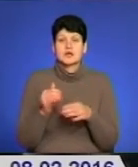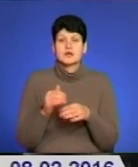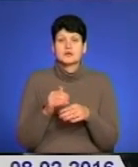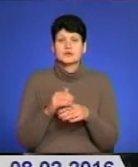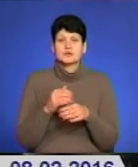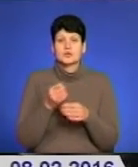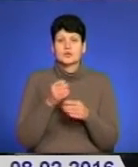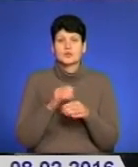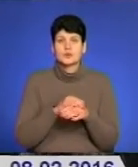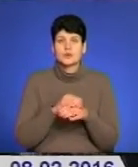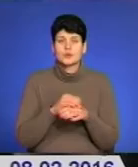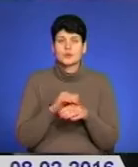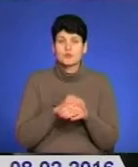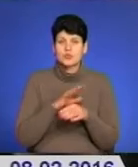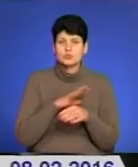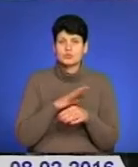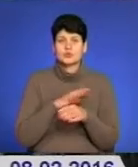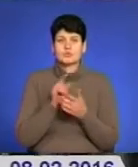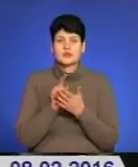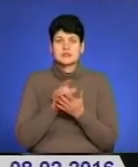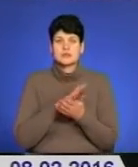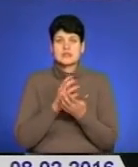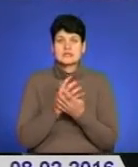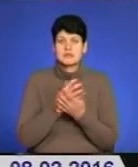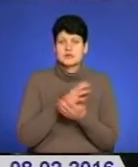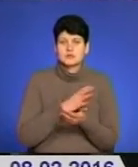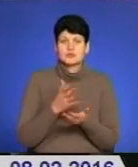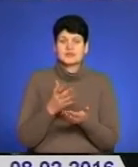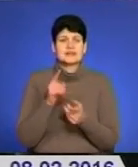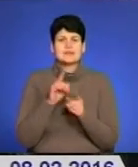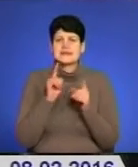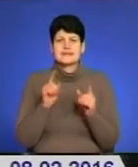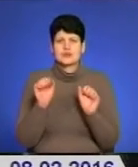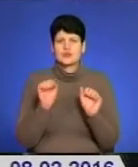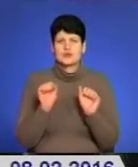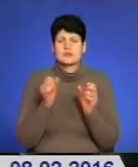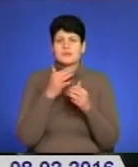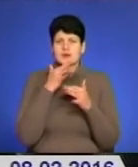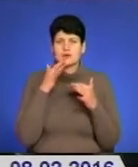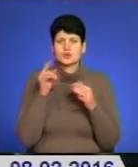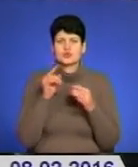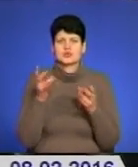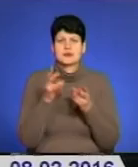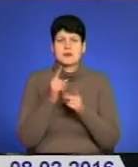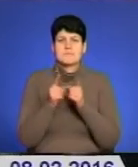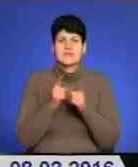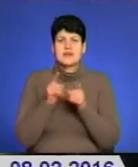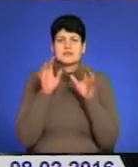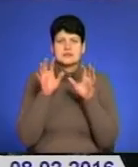і заробітки були, і пенсії відповідно. Та там не тільки уряд, там багато дещо треба міняти, і закони